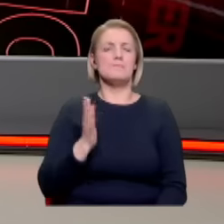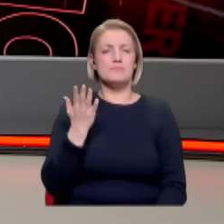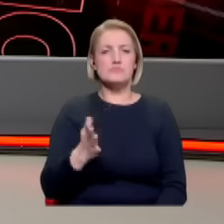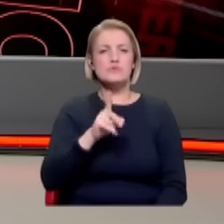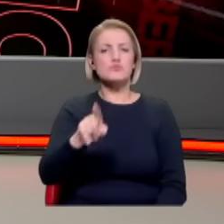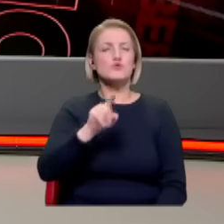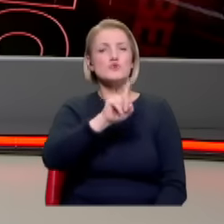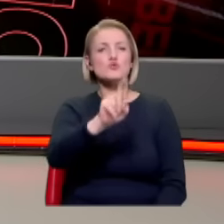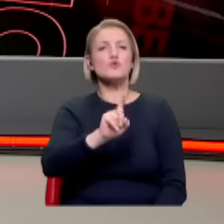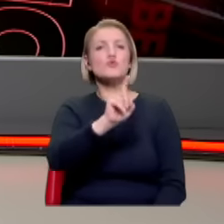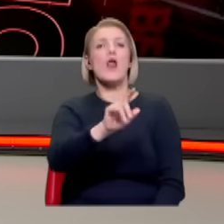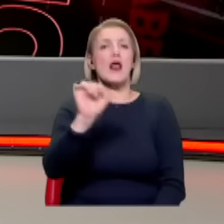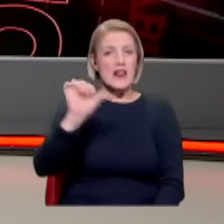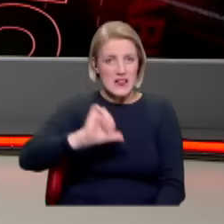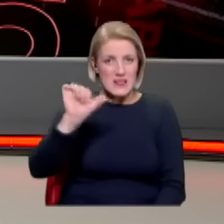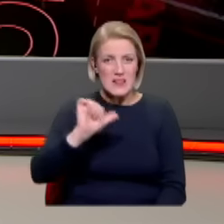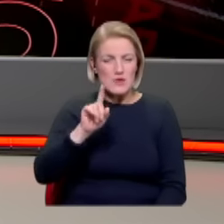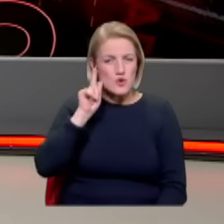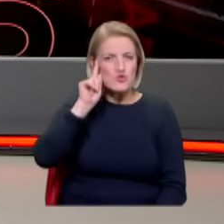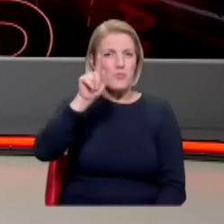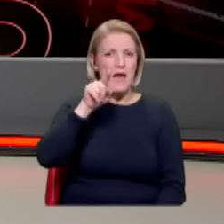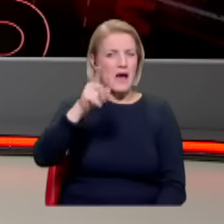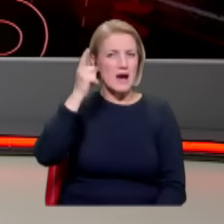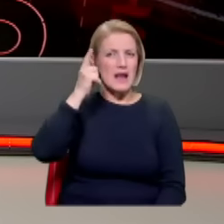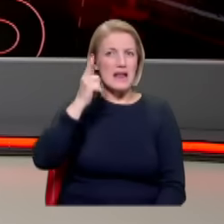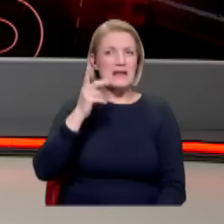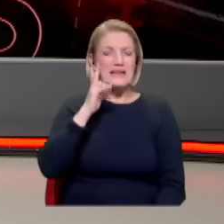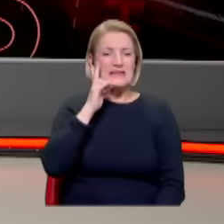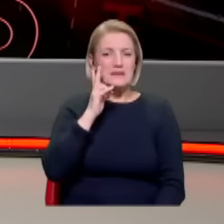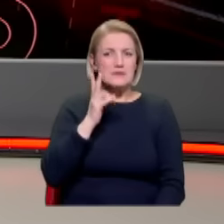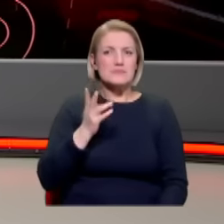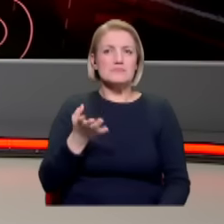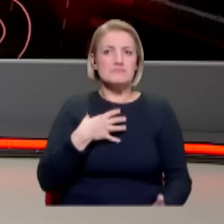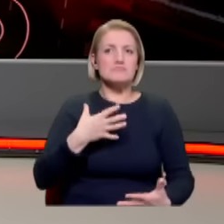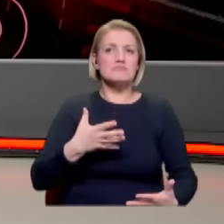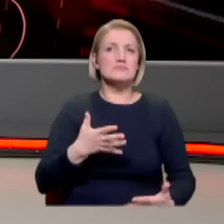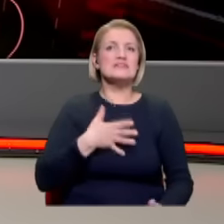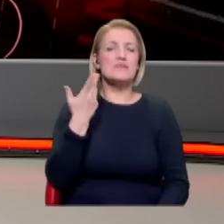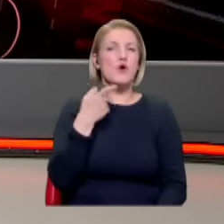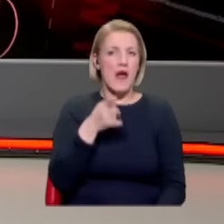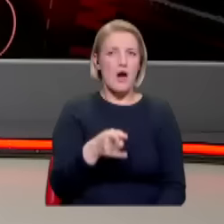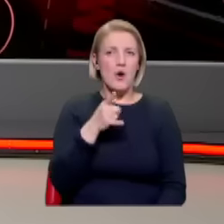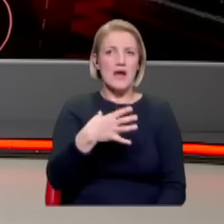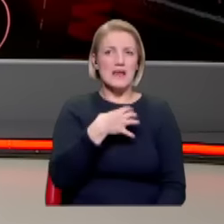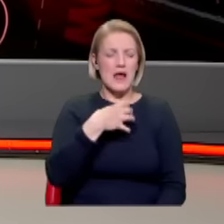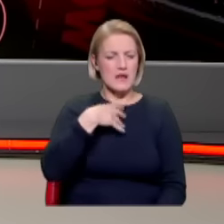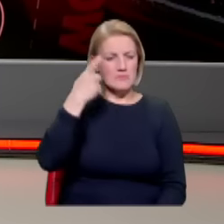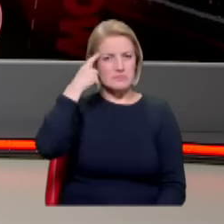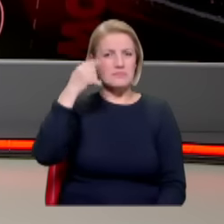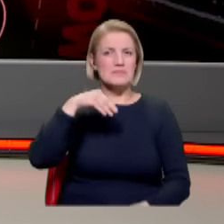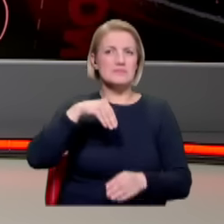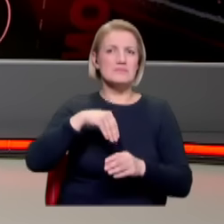Madem sorulamıyor, madem bu kuşkulardan aklanmak istemiyorlar, o zaman siz kendi kafanızda